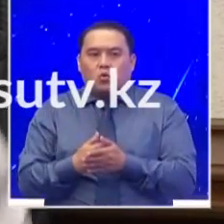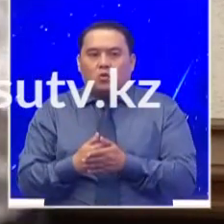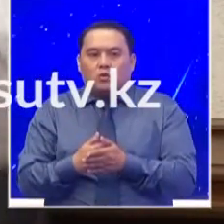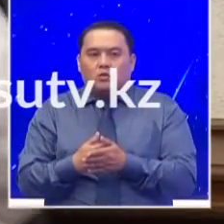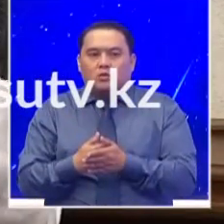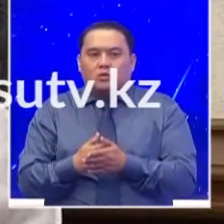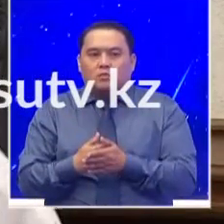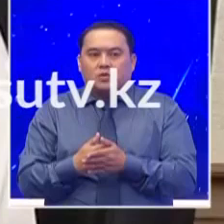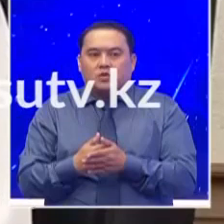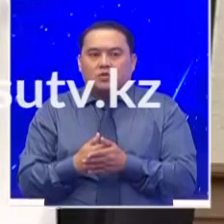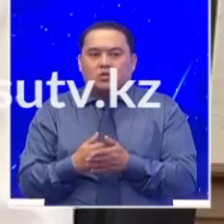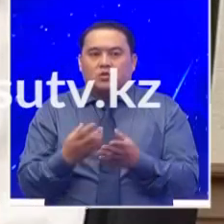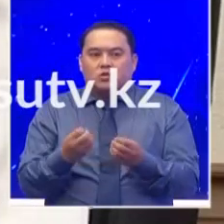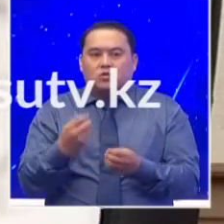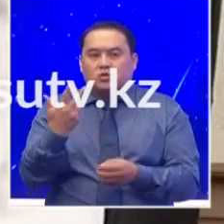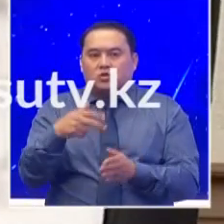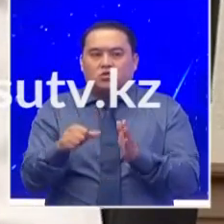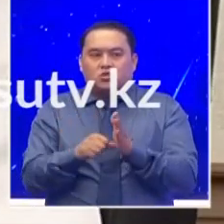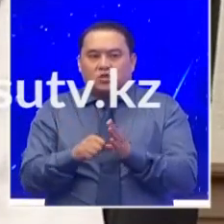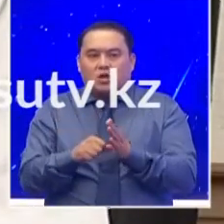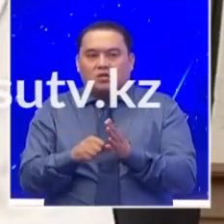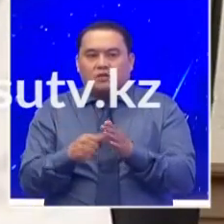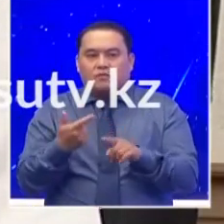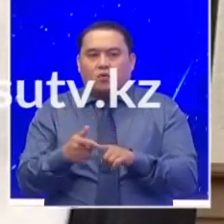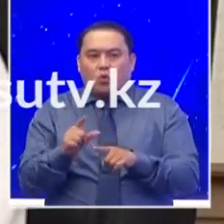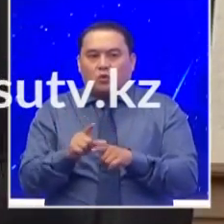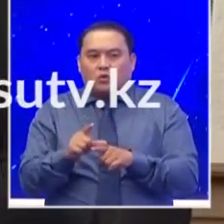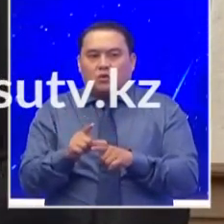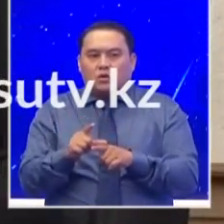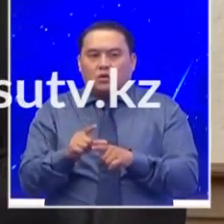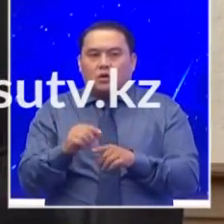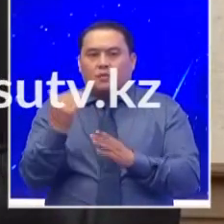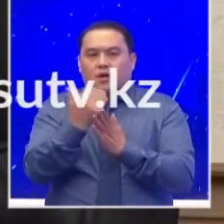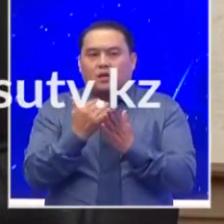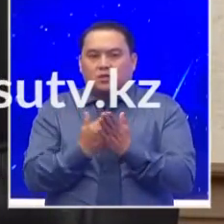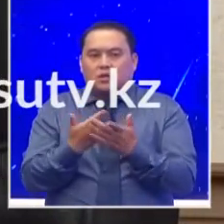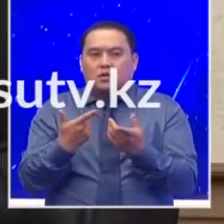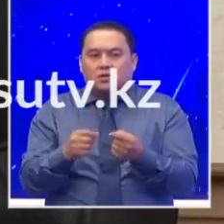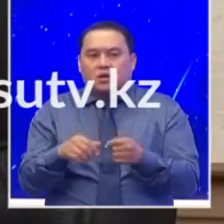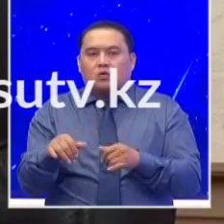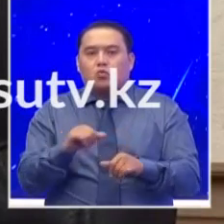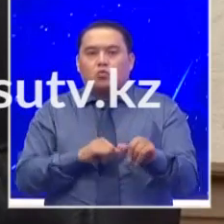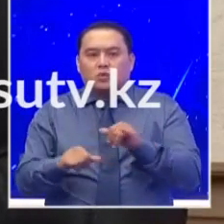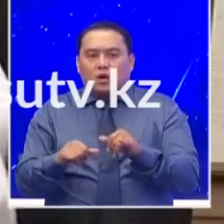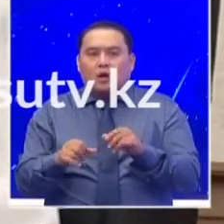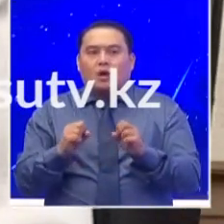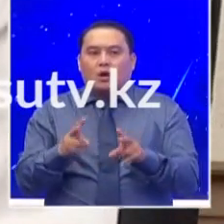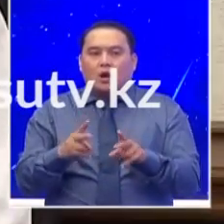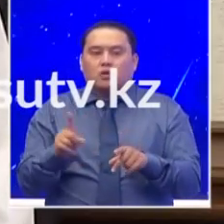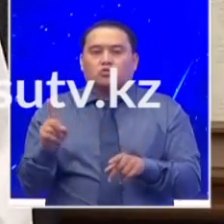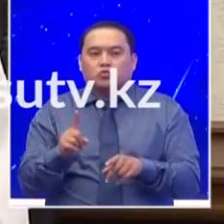к этим 16, еще 36. Вот вы должны все расписать, где это, в каком районе, как, за счет